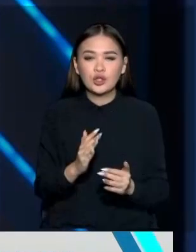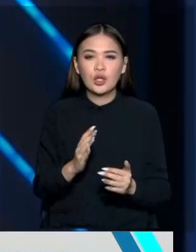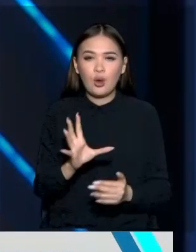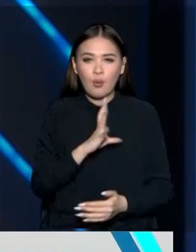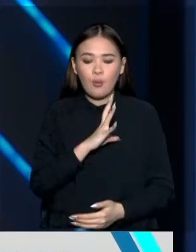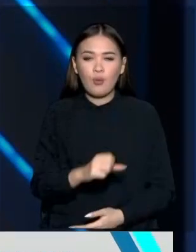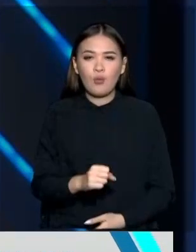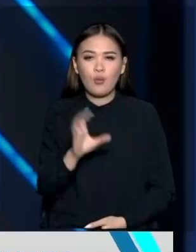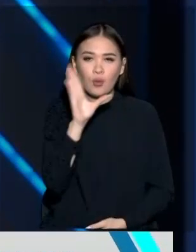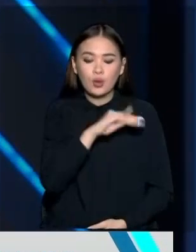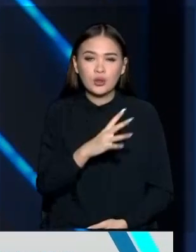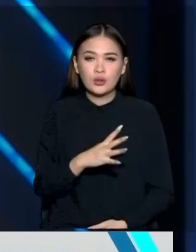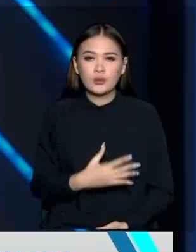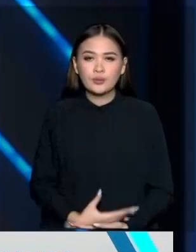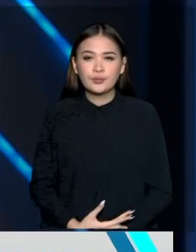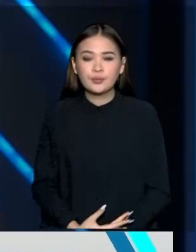произойдет